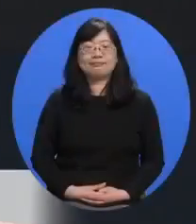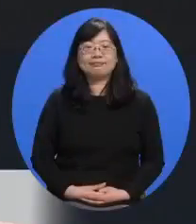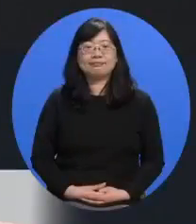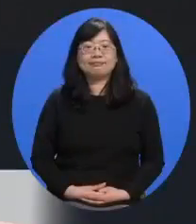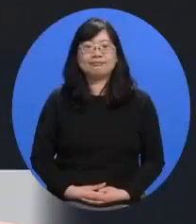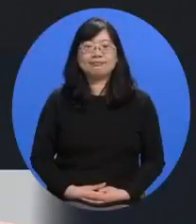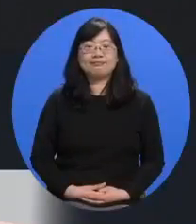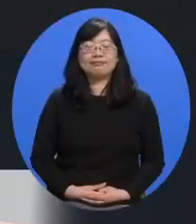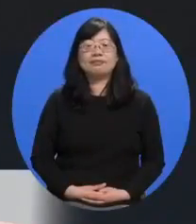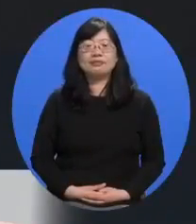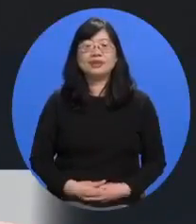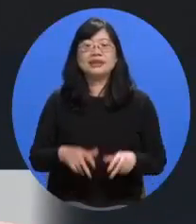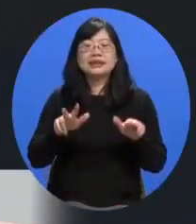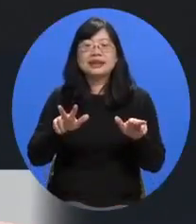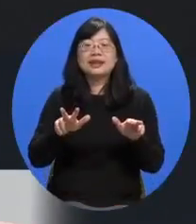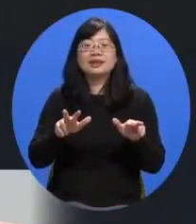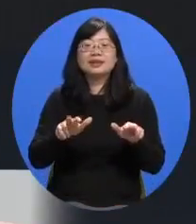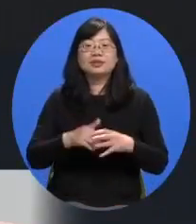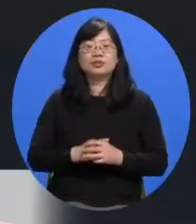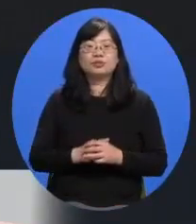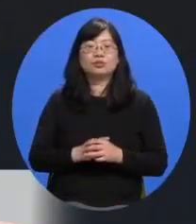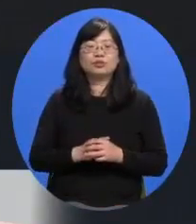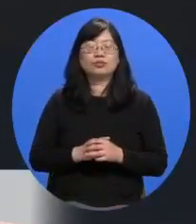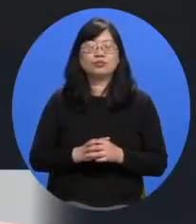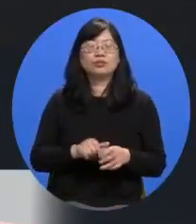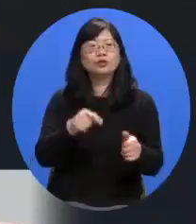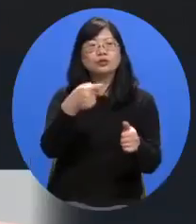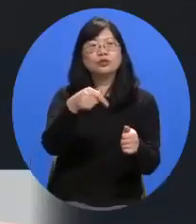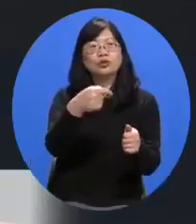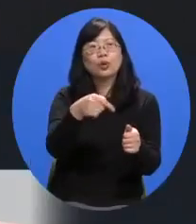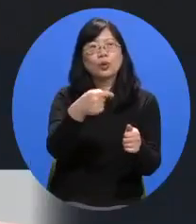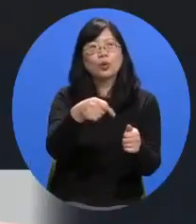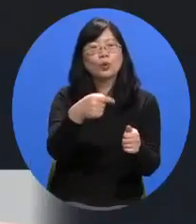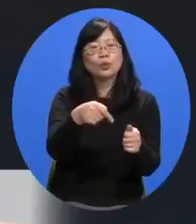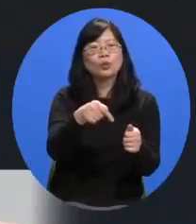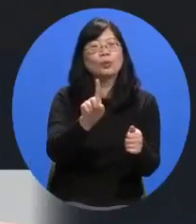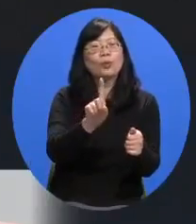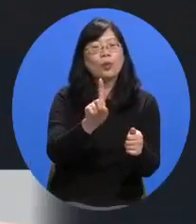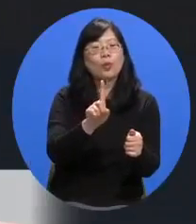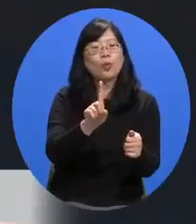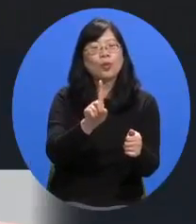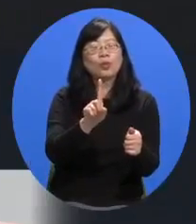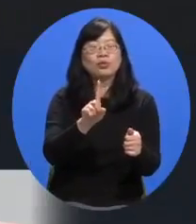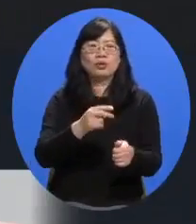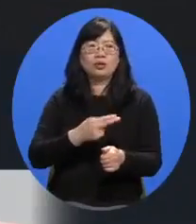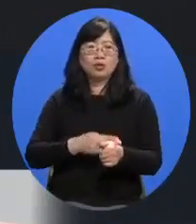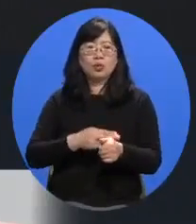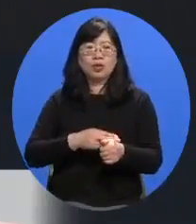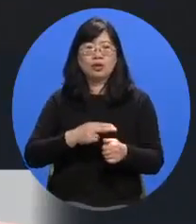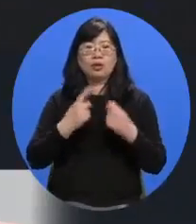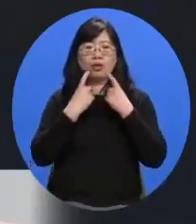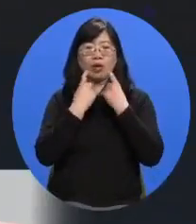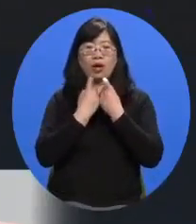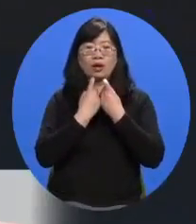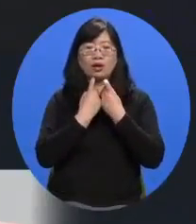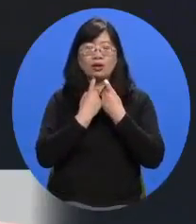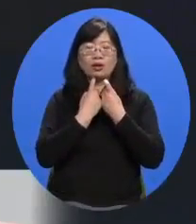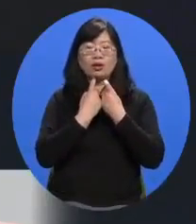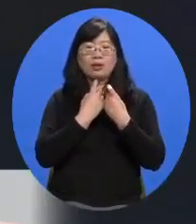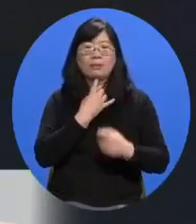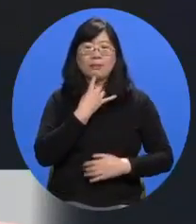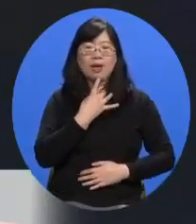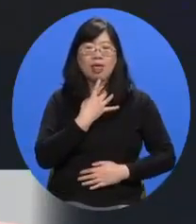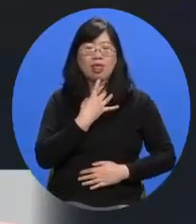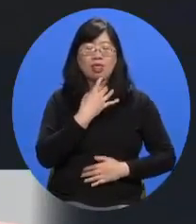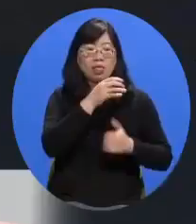네, 지금 교육은 실은 선생님 학교만의 책임이 아니죠. 원래 1차적인 책임은